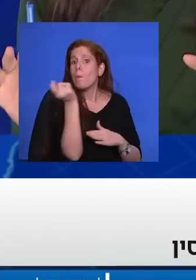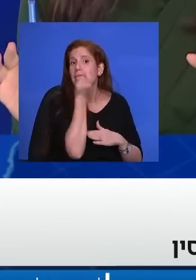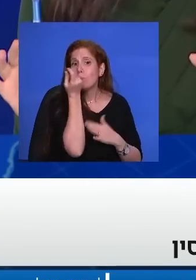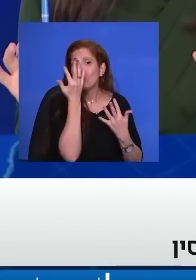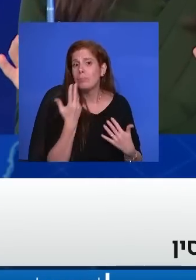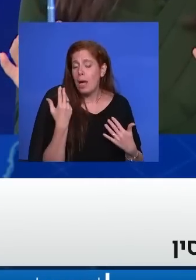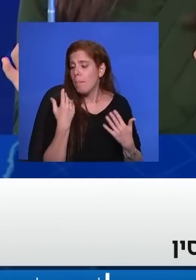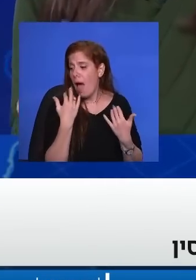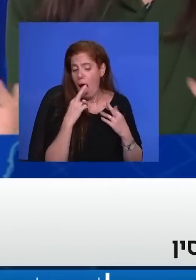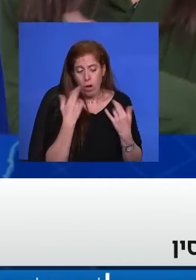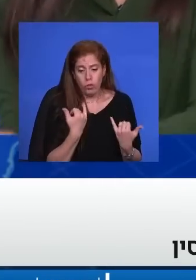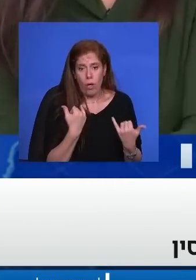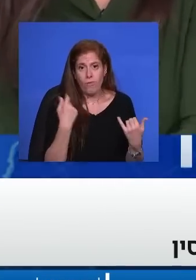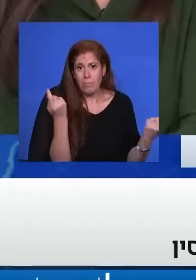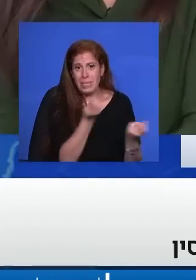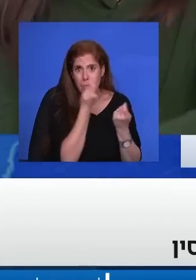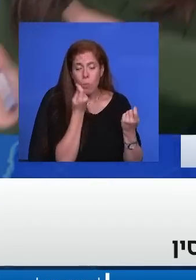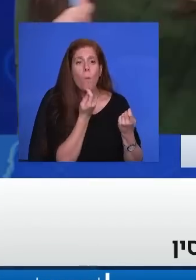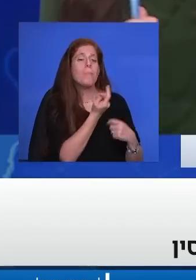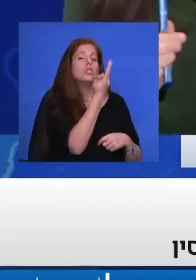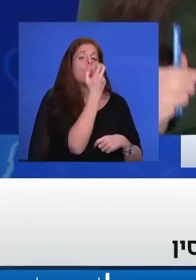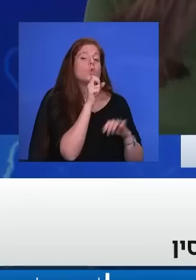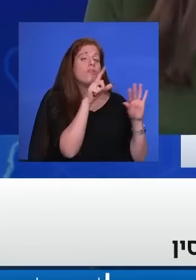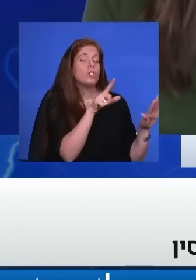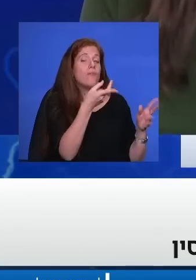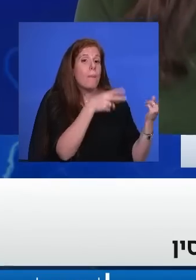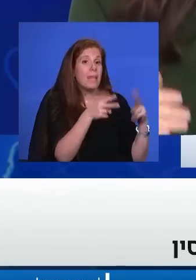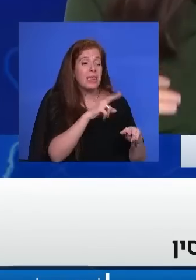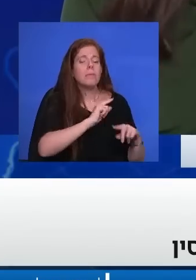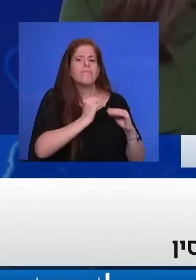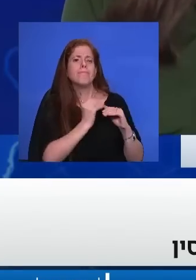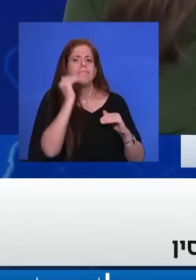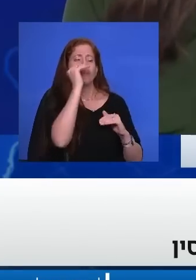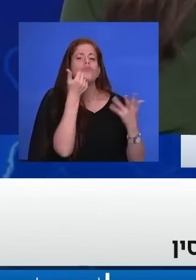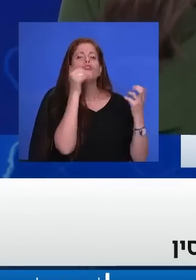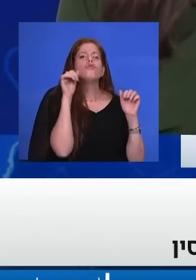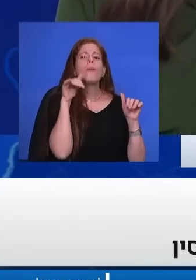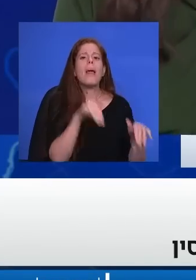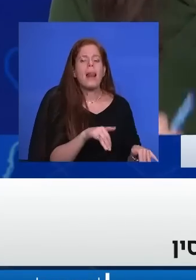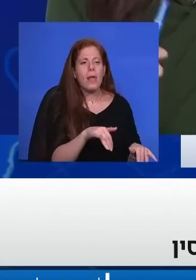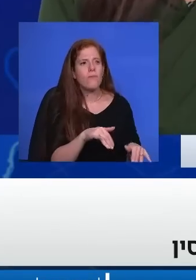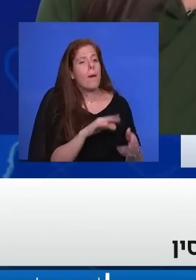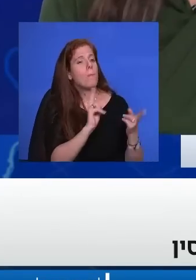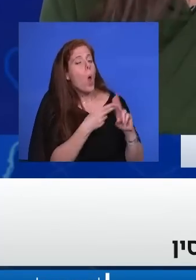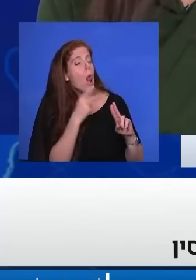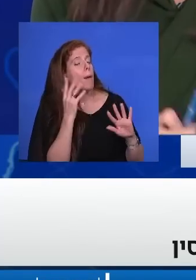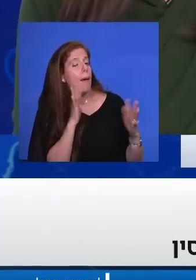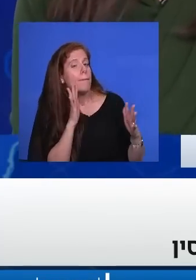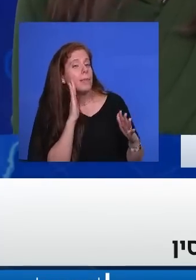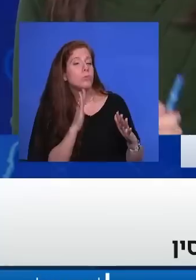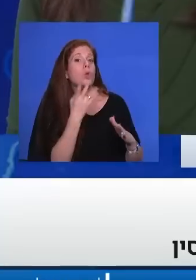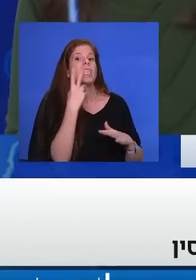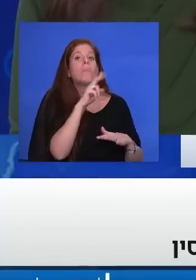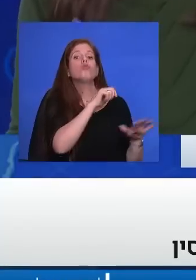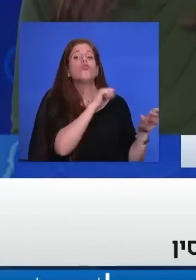השבוע פרסמו, המספר הזה קפץ מ-37 מתים ל-60,000. בעולם מעריכים שמדובר יותר בסביבות ה-600,000, כלומר